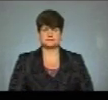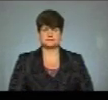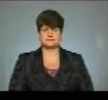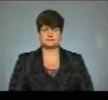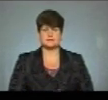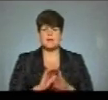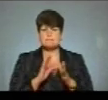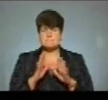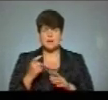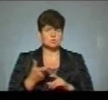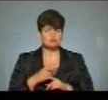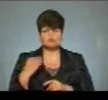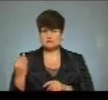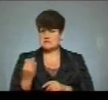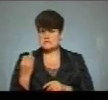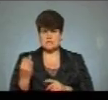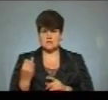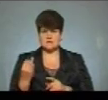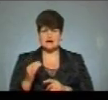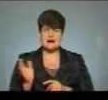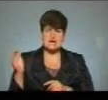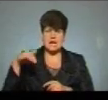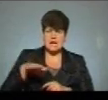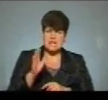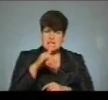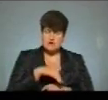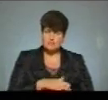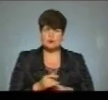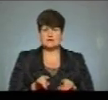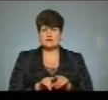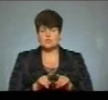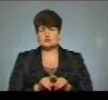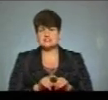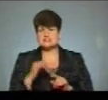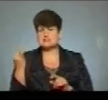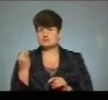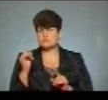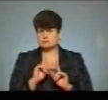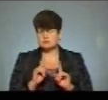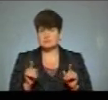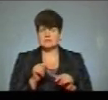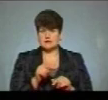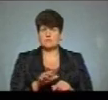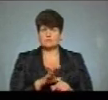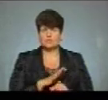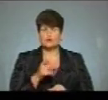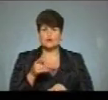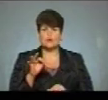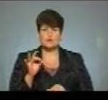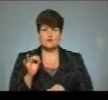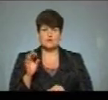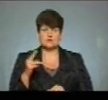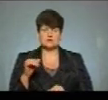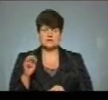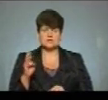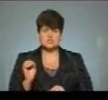Парк дуже цікавий з точки зору рельєфу його, і з точки зору історичної навіть, бо, як виявилось, там було городище